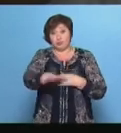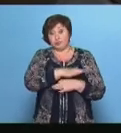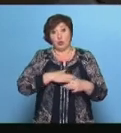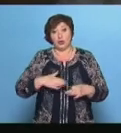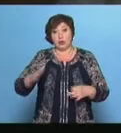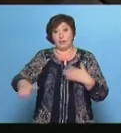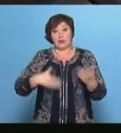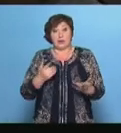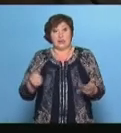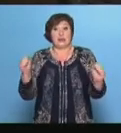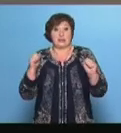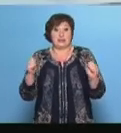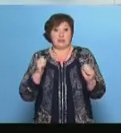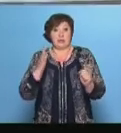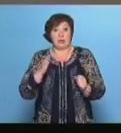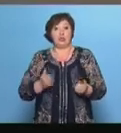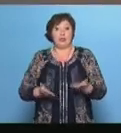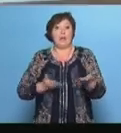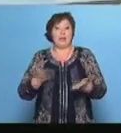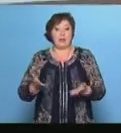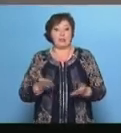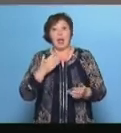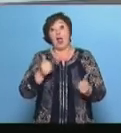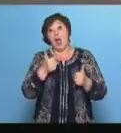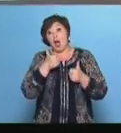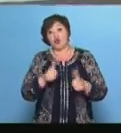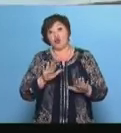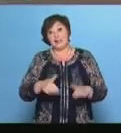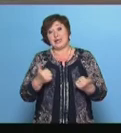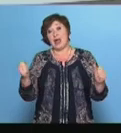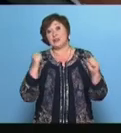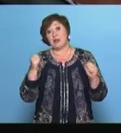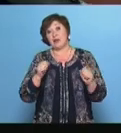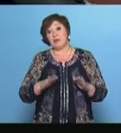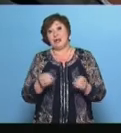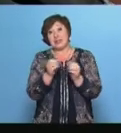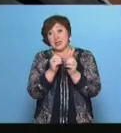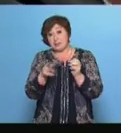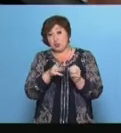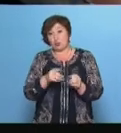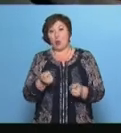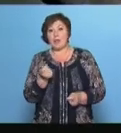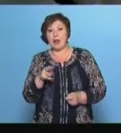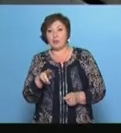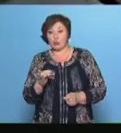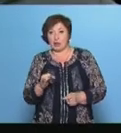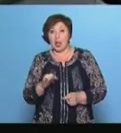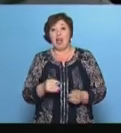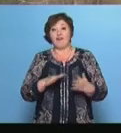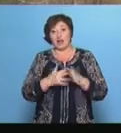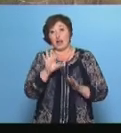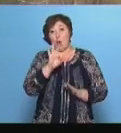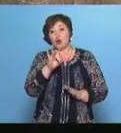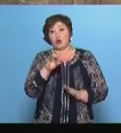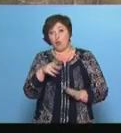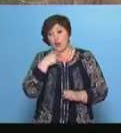дуть, и ребята вот будут подниматься. Подходящее место для спортивной базы есть всего в 10 минутах езды от Малой Пурги, в деревне Орлова, уверяют